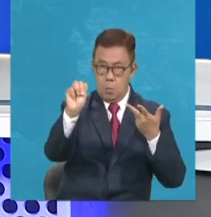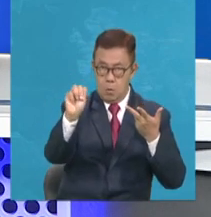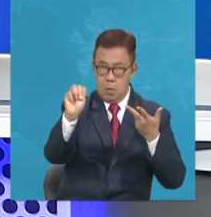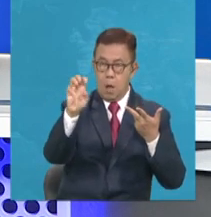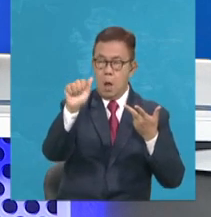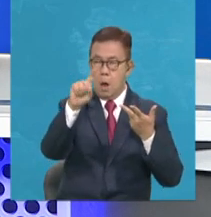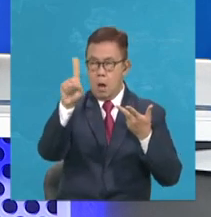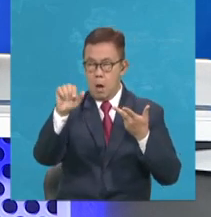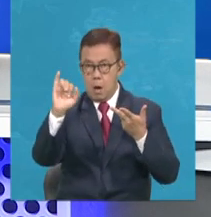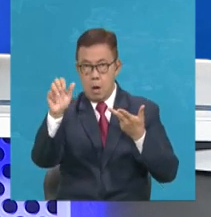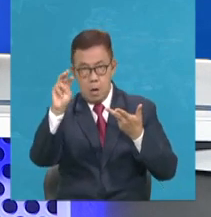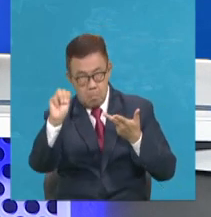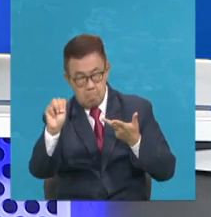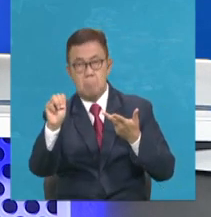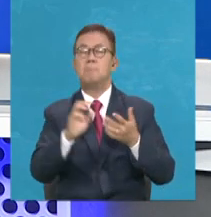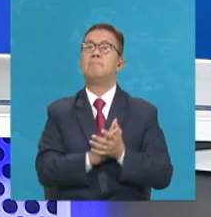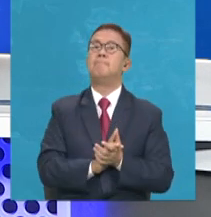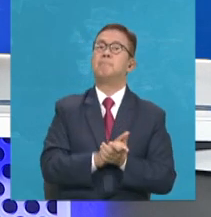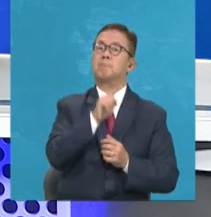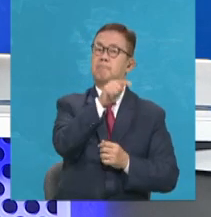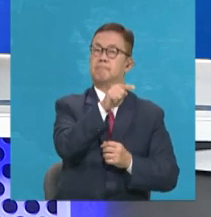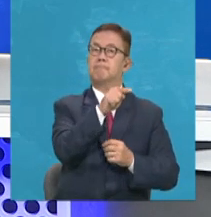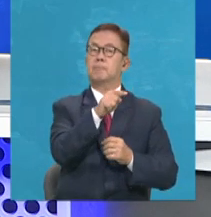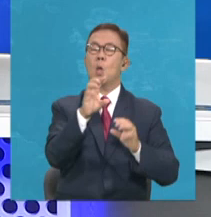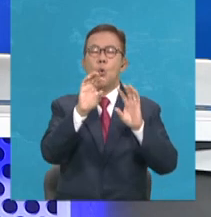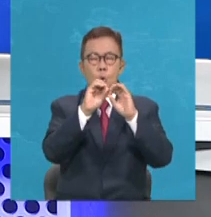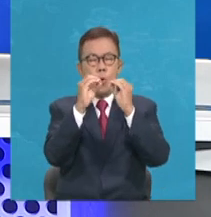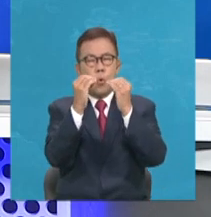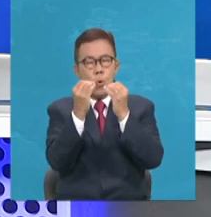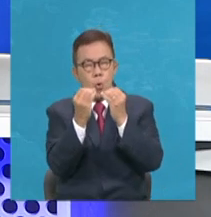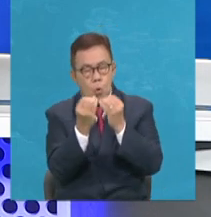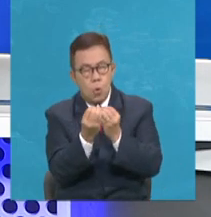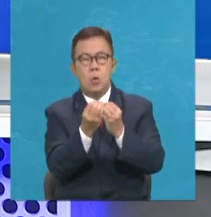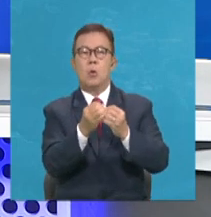azim majelis anjuran Yayasan Sultan Haji